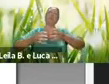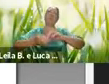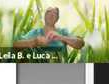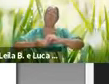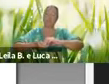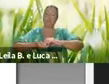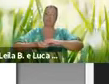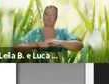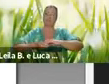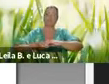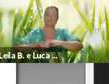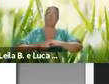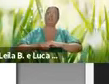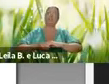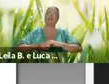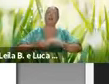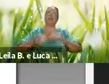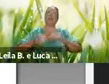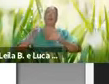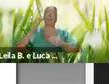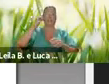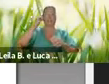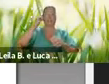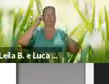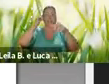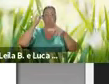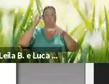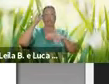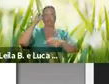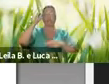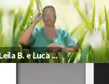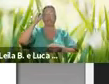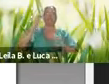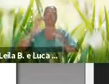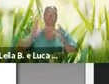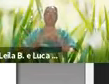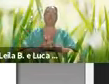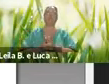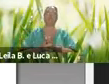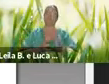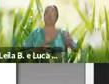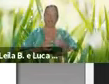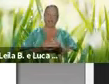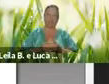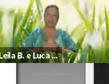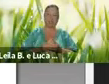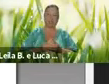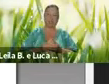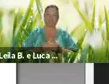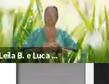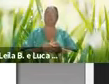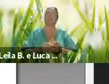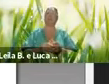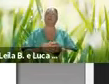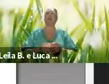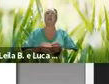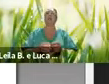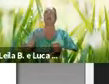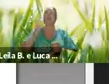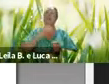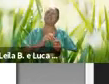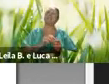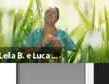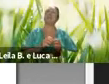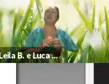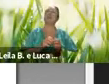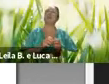questa comunione di pensiero, accade in tutti i fatti medianici.